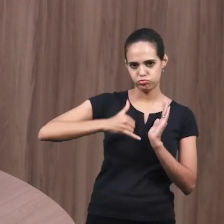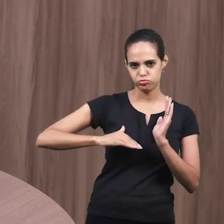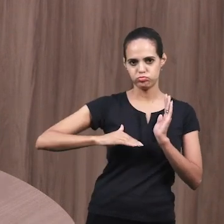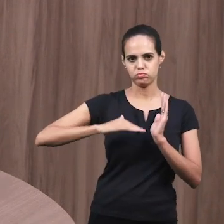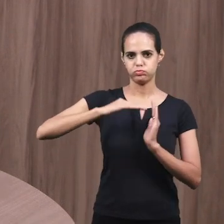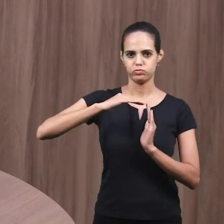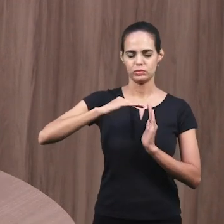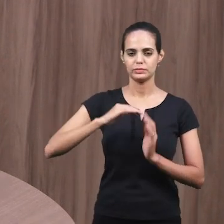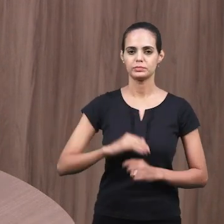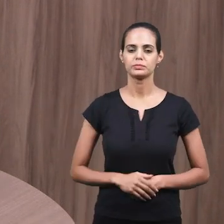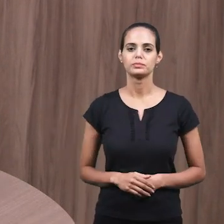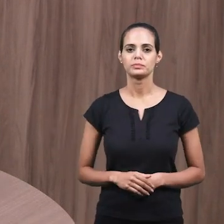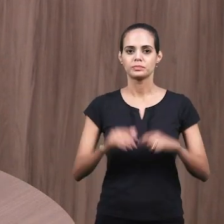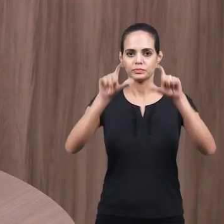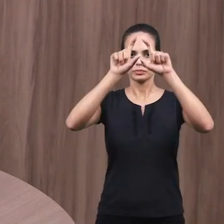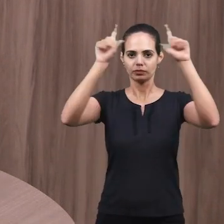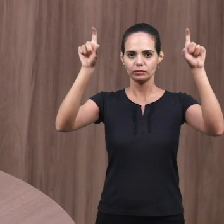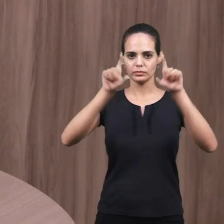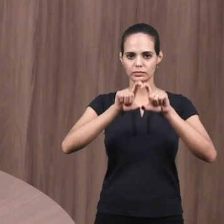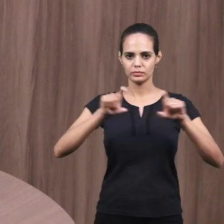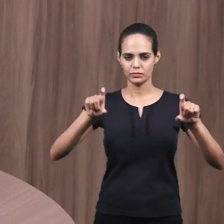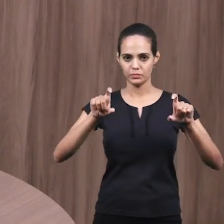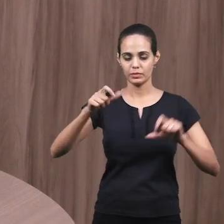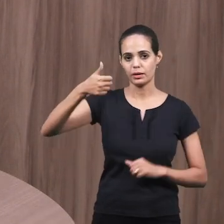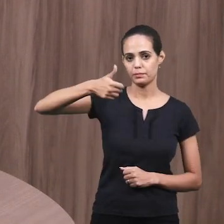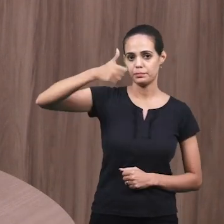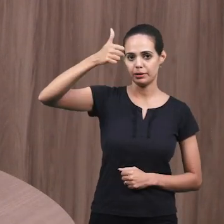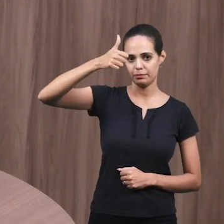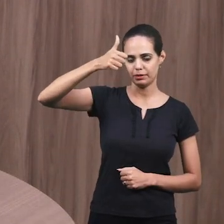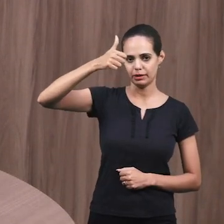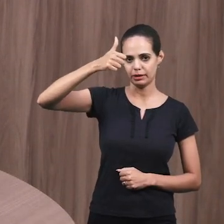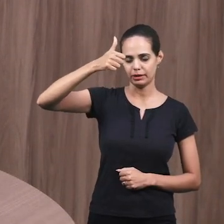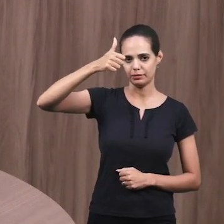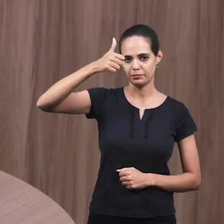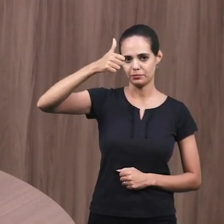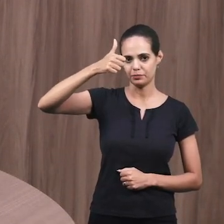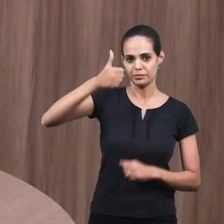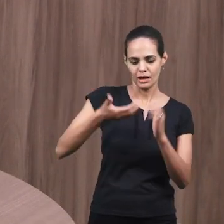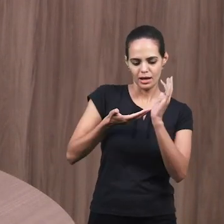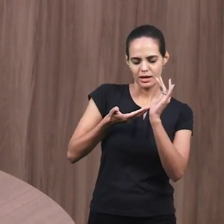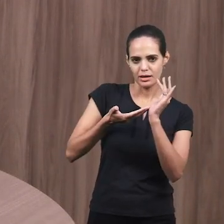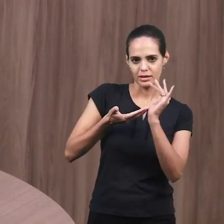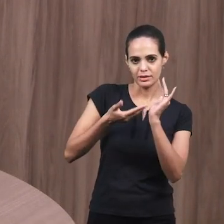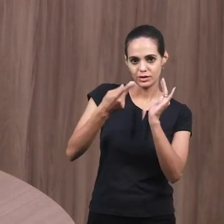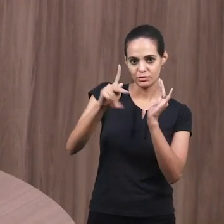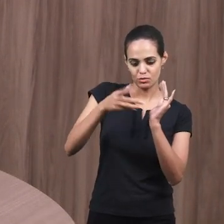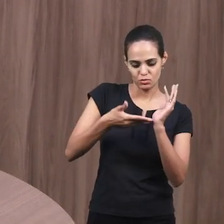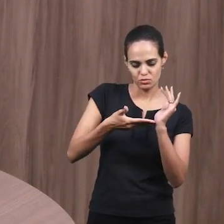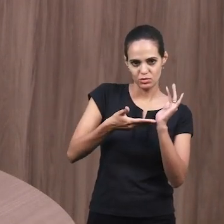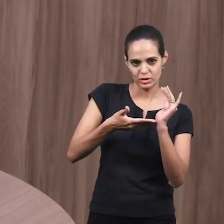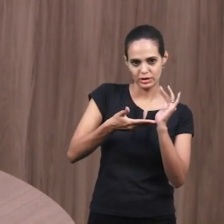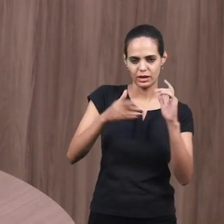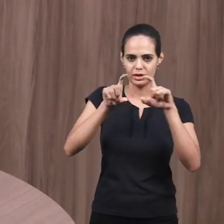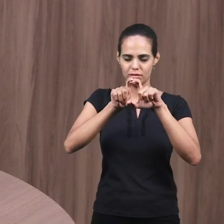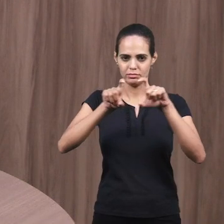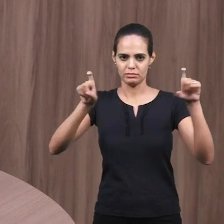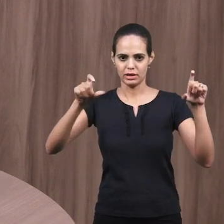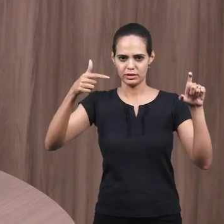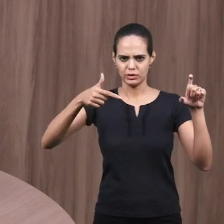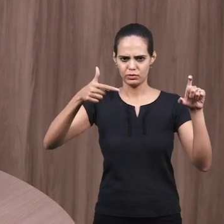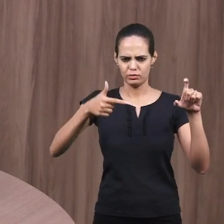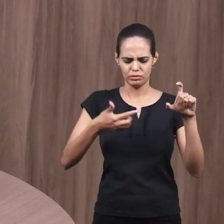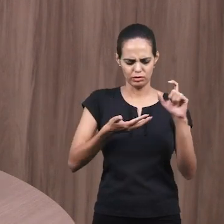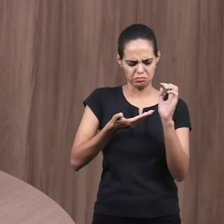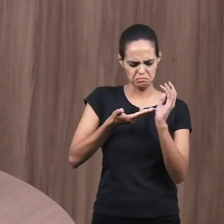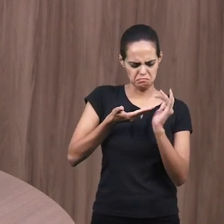Le premier, allume ta lampe, et la deuxième, la lampe vide, je ne veux pas. Nous allons